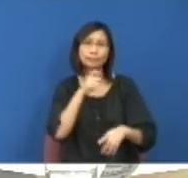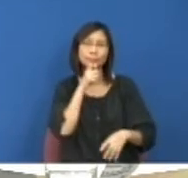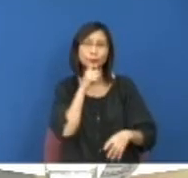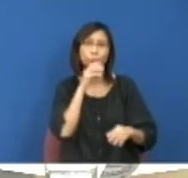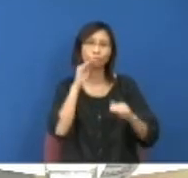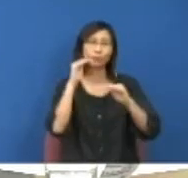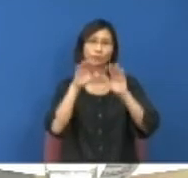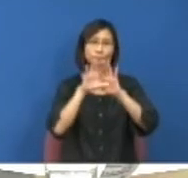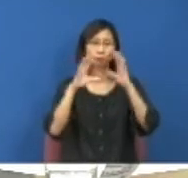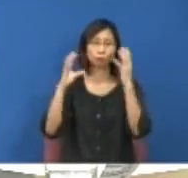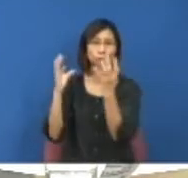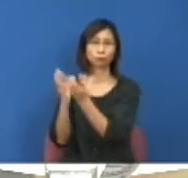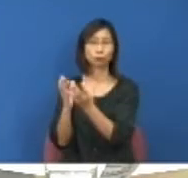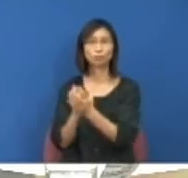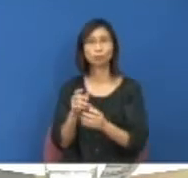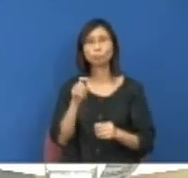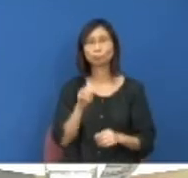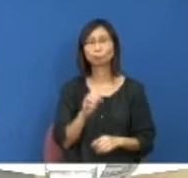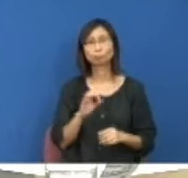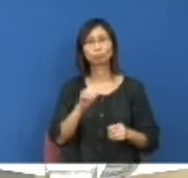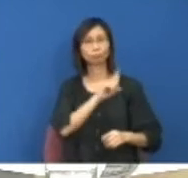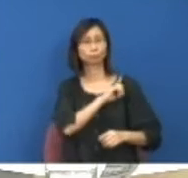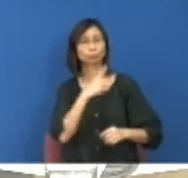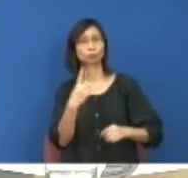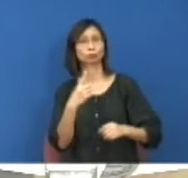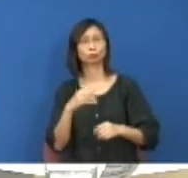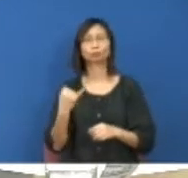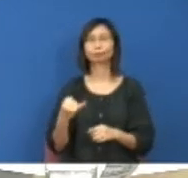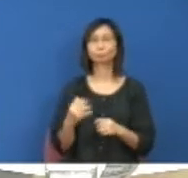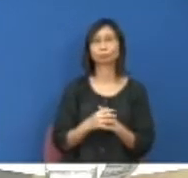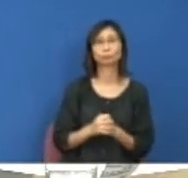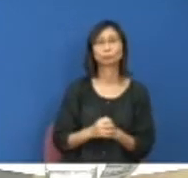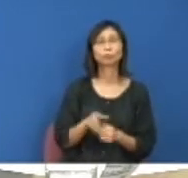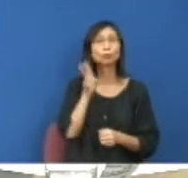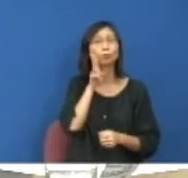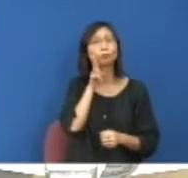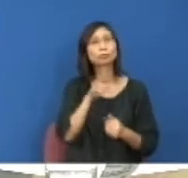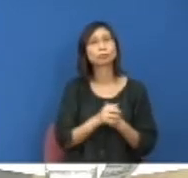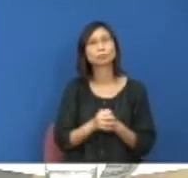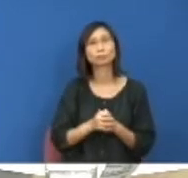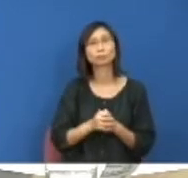途嘅。即係舉個例咁樣講，即係話我好簡單，一個